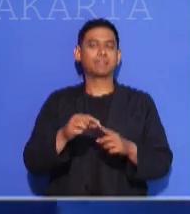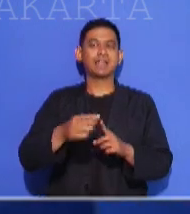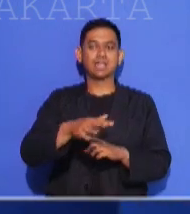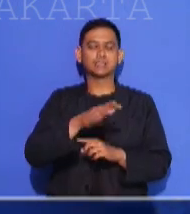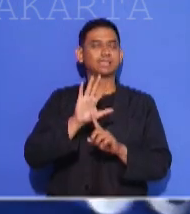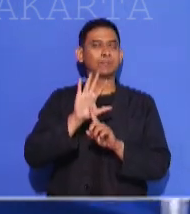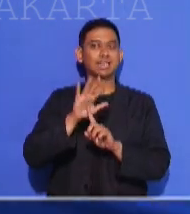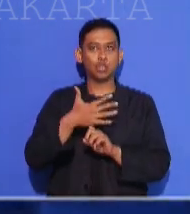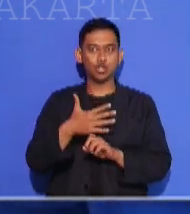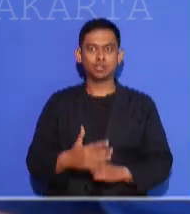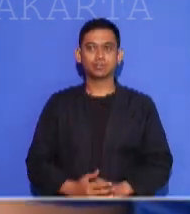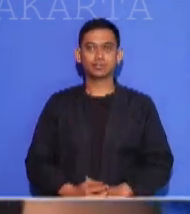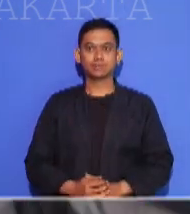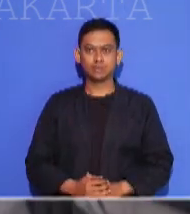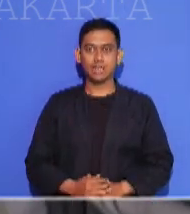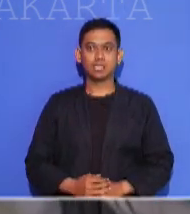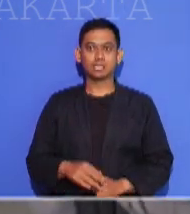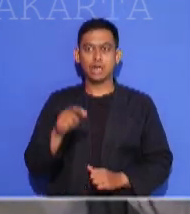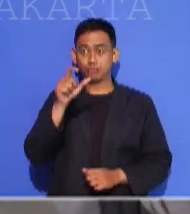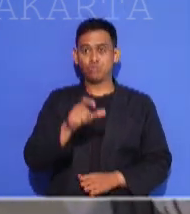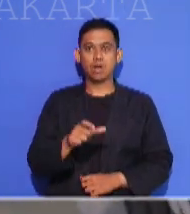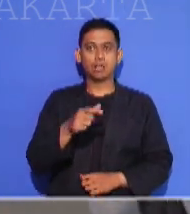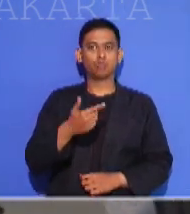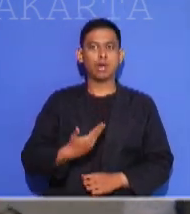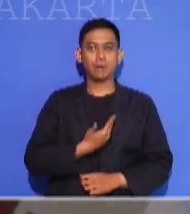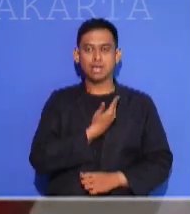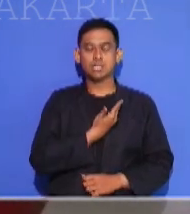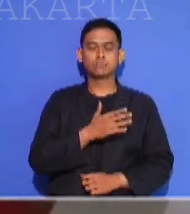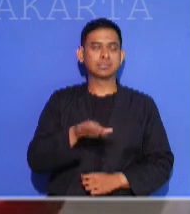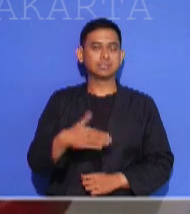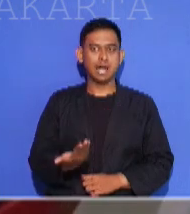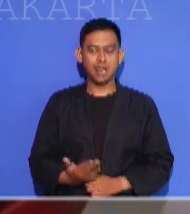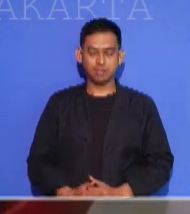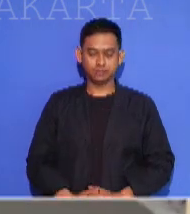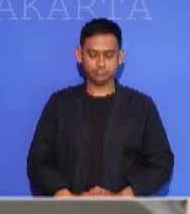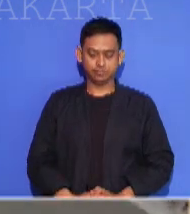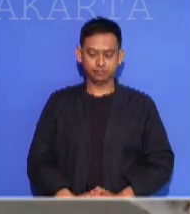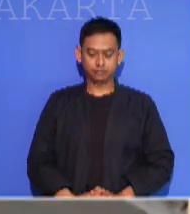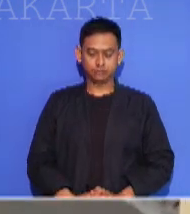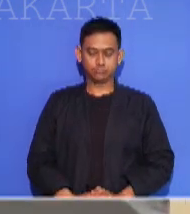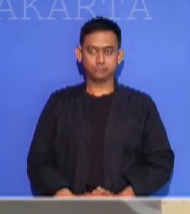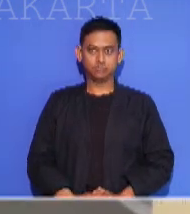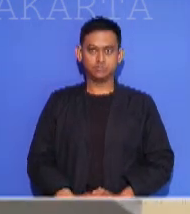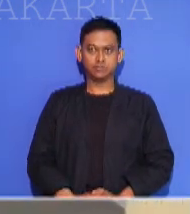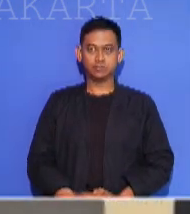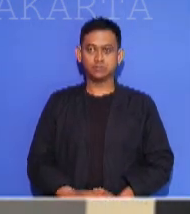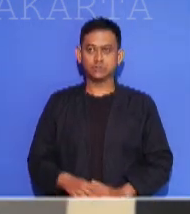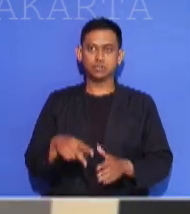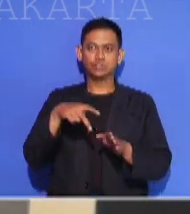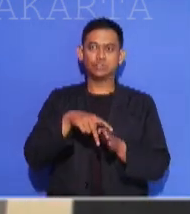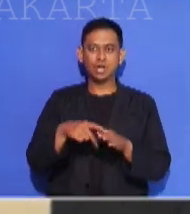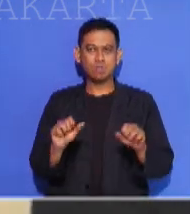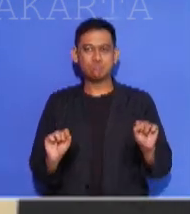hingga mengakibatkan korban meninggal dunia. Kasus tersebut bermula saat korban RSI berboncengan dengan temannya Oci